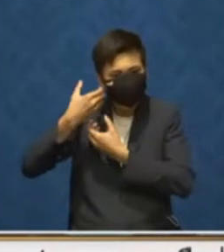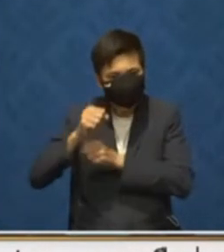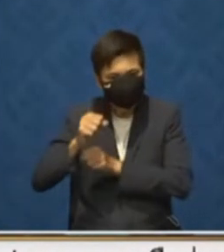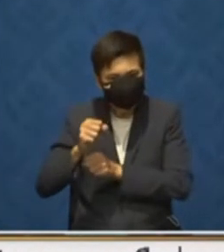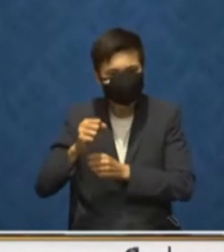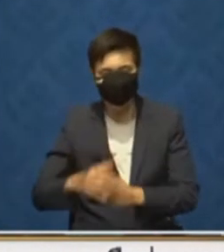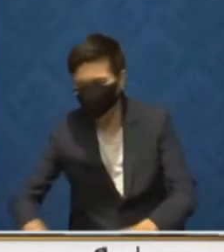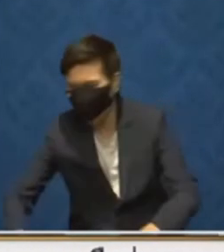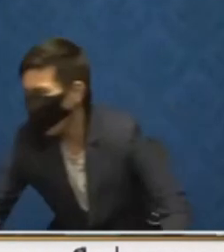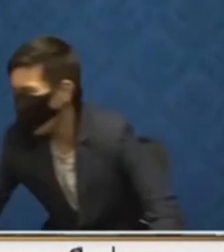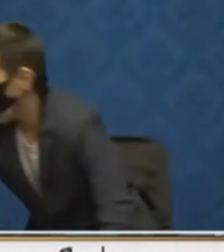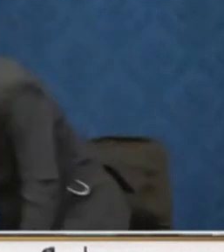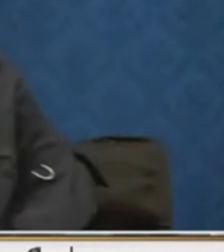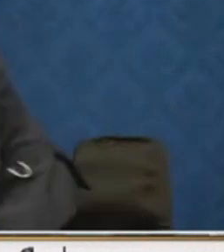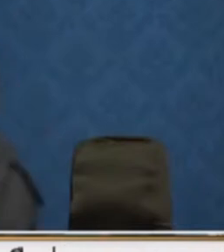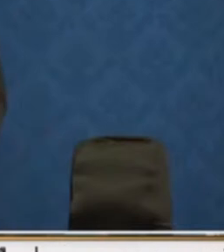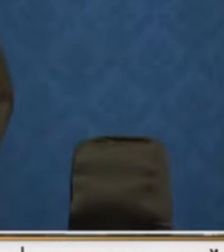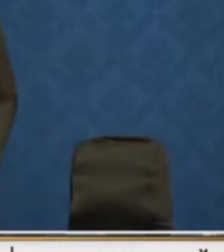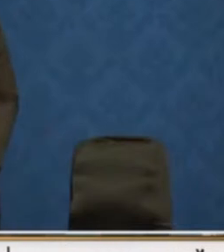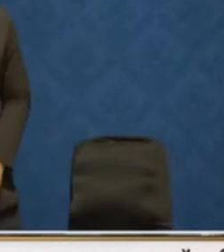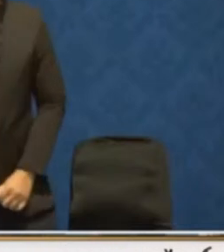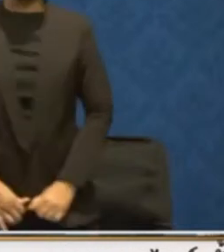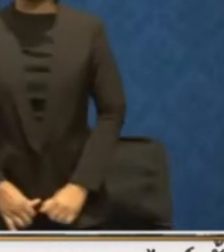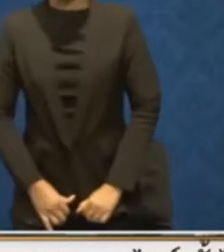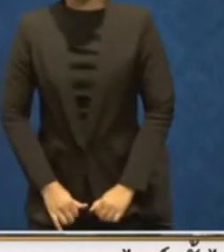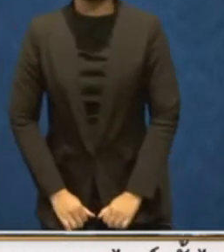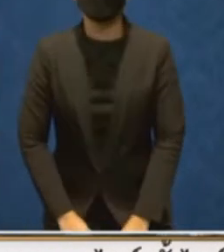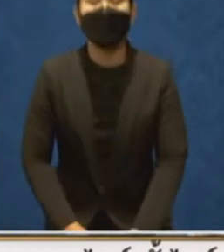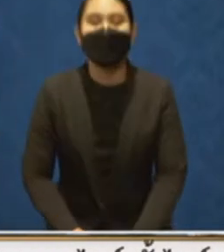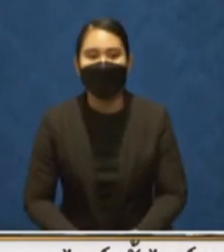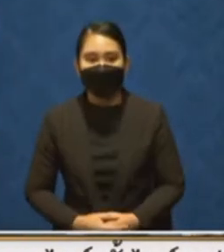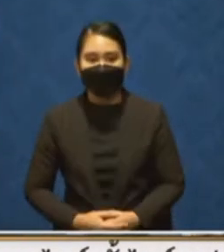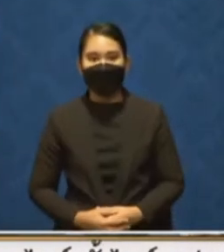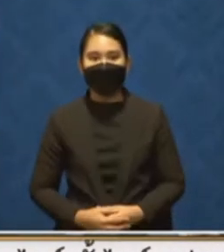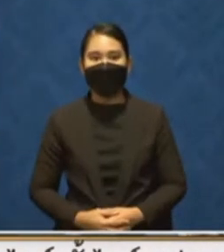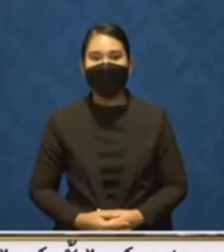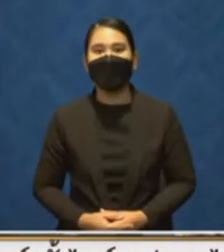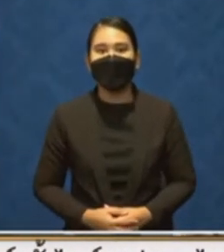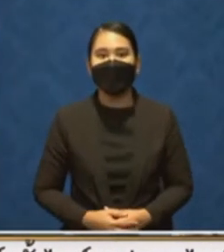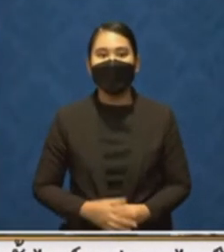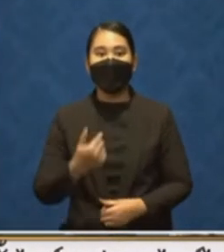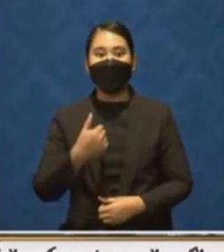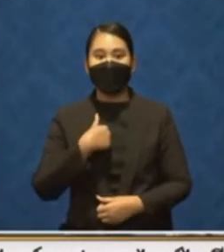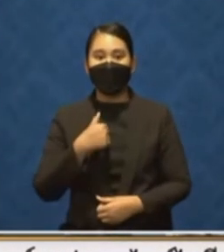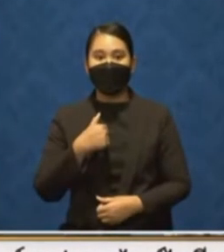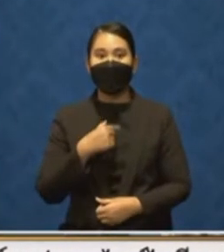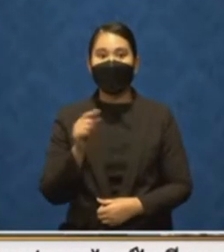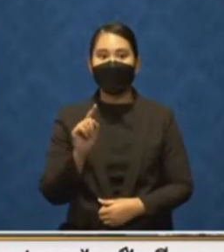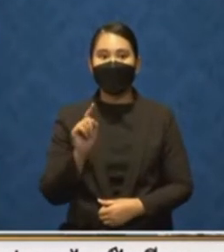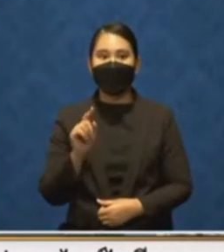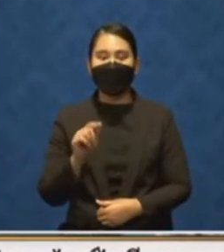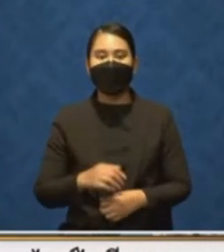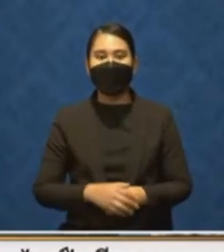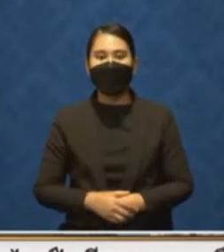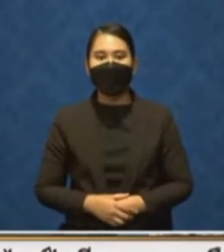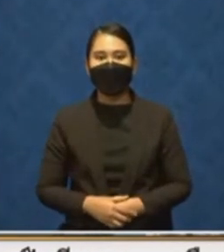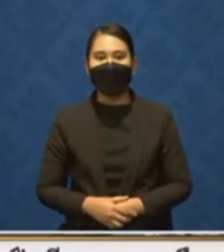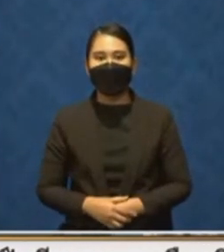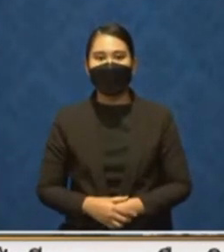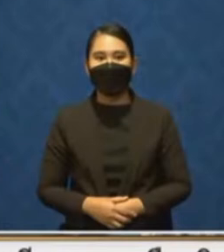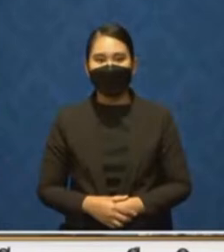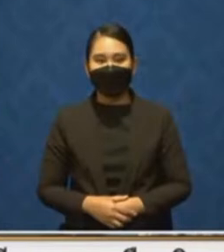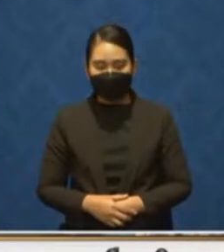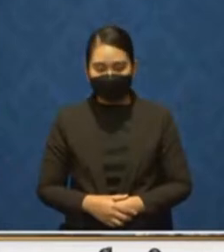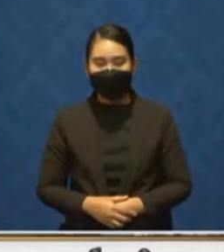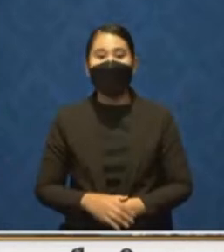ผมไปที่ทำเนียบรัฐบาลมีงานรับเสด็จผมก็ไปเจอกับ big gameครับพี่เจมส์